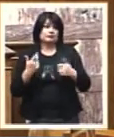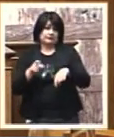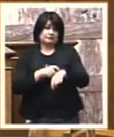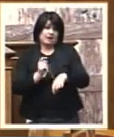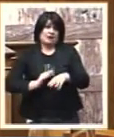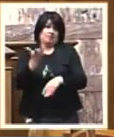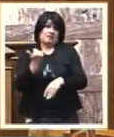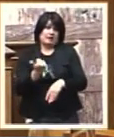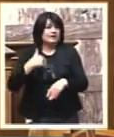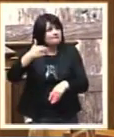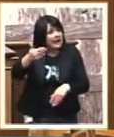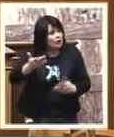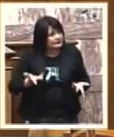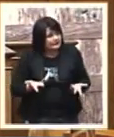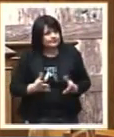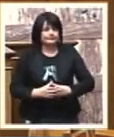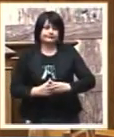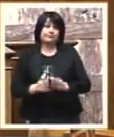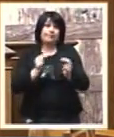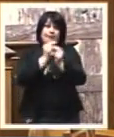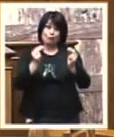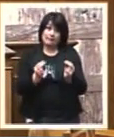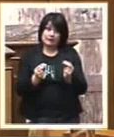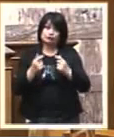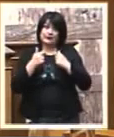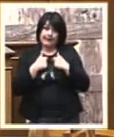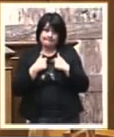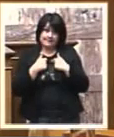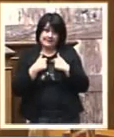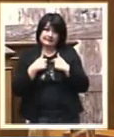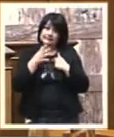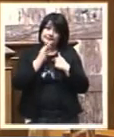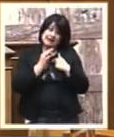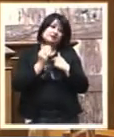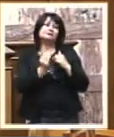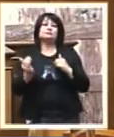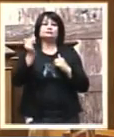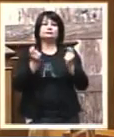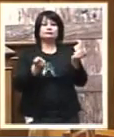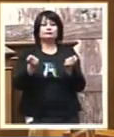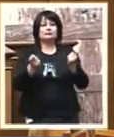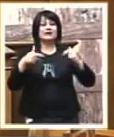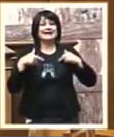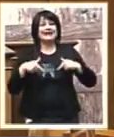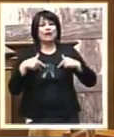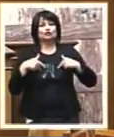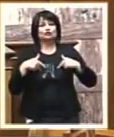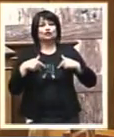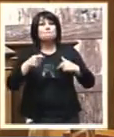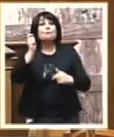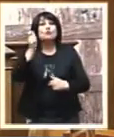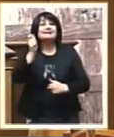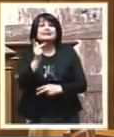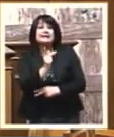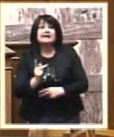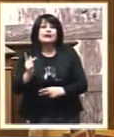μας. Άρα λοιπόν, εμείς πάμε σε ένα επιτελικό κράτος με γενικές πολιτικές, όπου